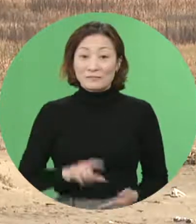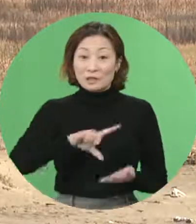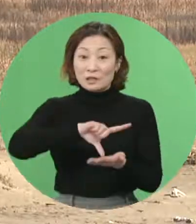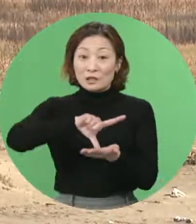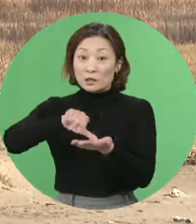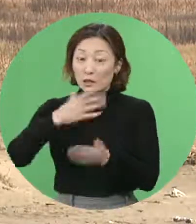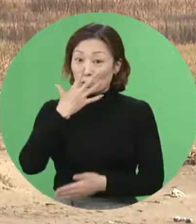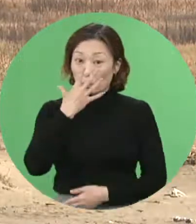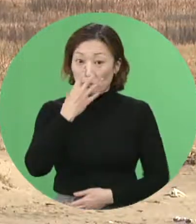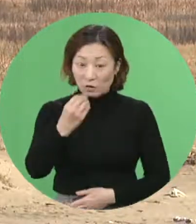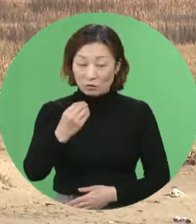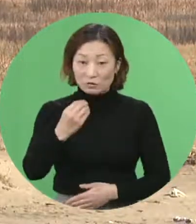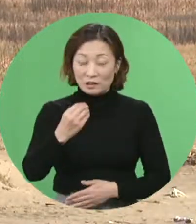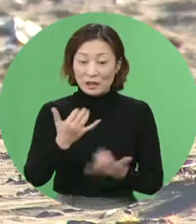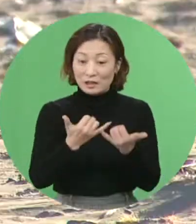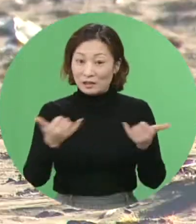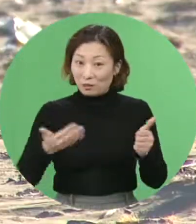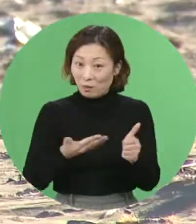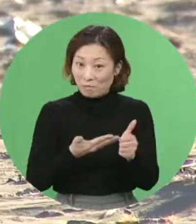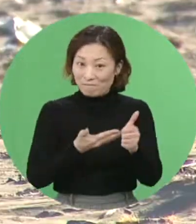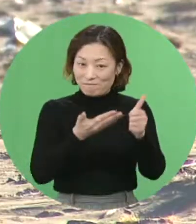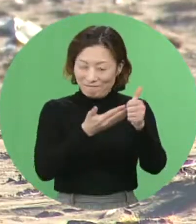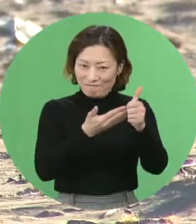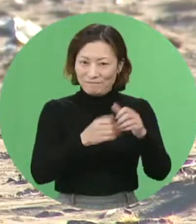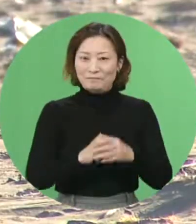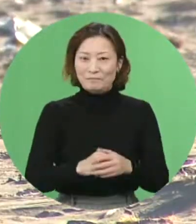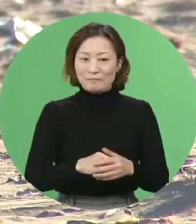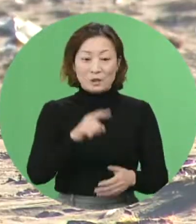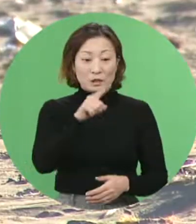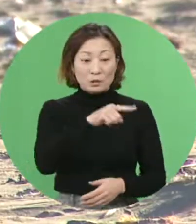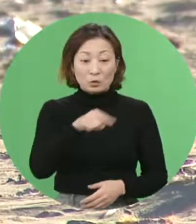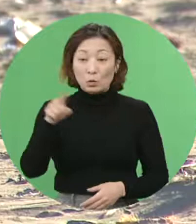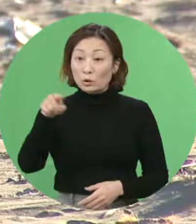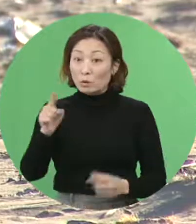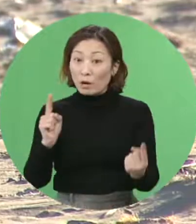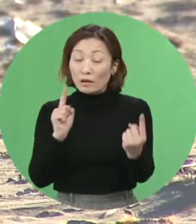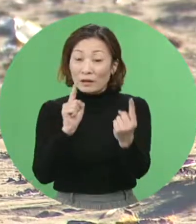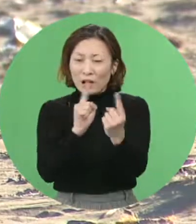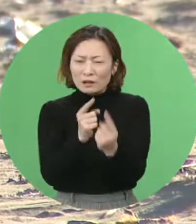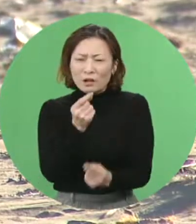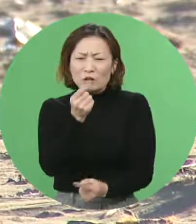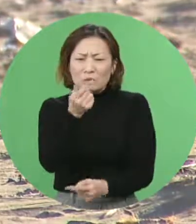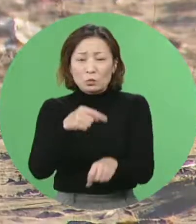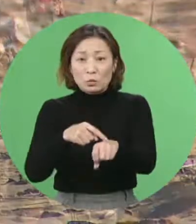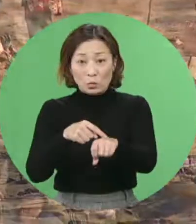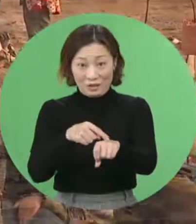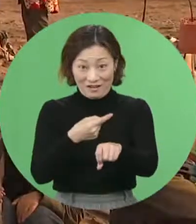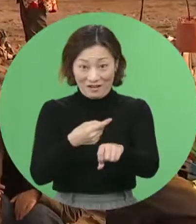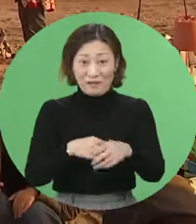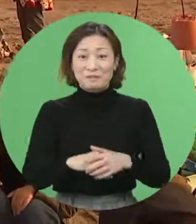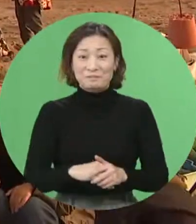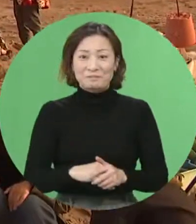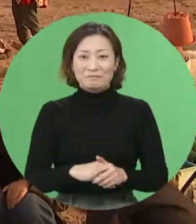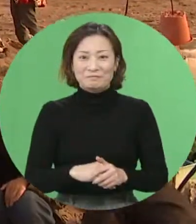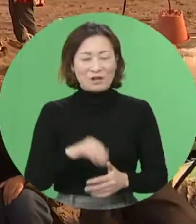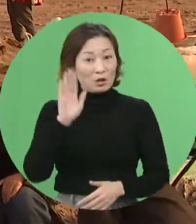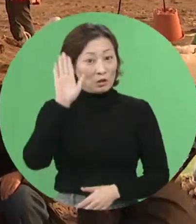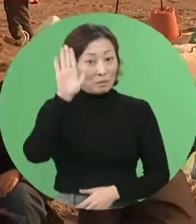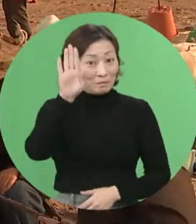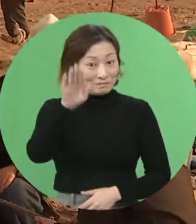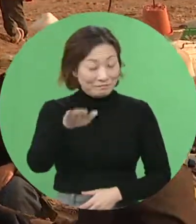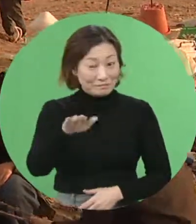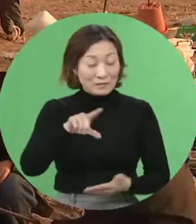地域の魅力が人を育み、人と人が出会ったほんの小さなきっかけがやが